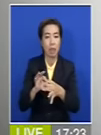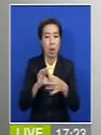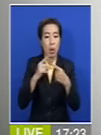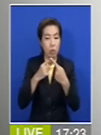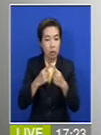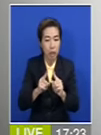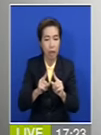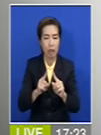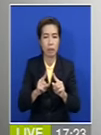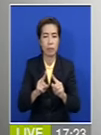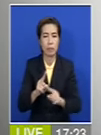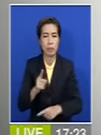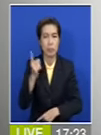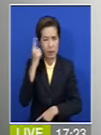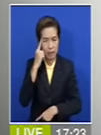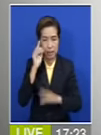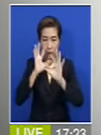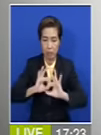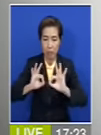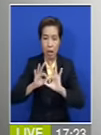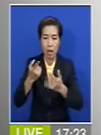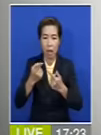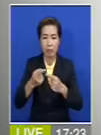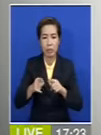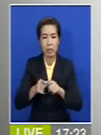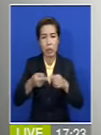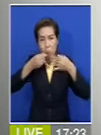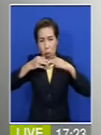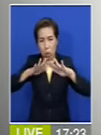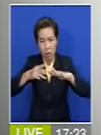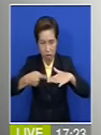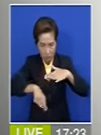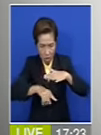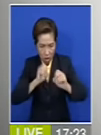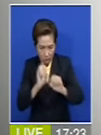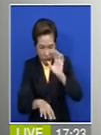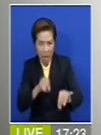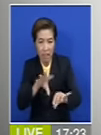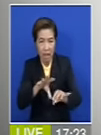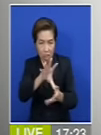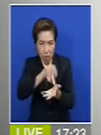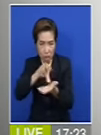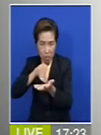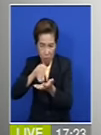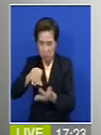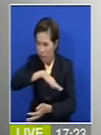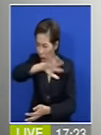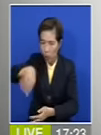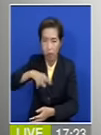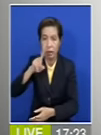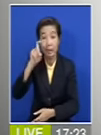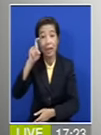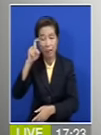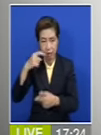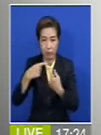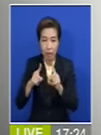ว่าคิดว่าให้เราไปเก็บทะเลเก็บขยะในทะเลทุกท่านนี่มันคงจะเป็นไปไม่ได้เพราะนั้น